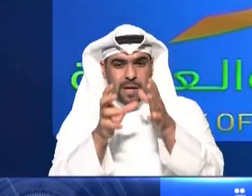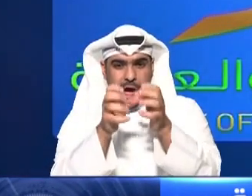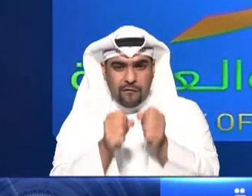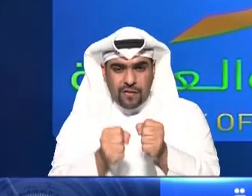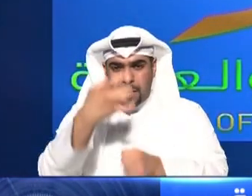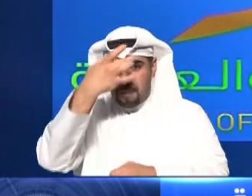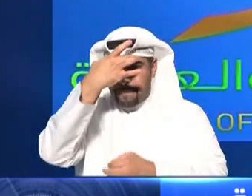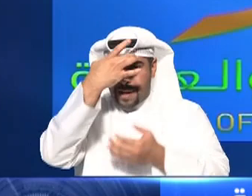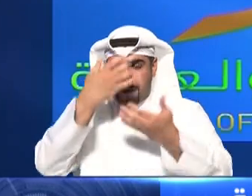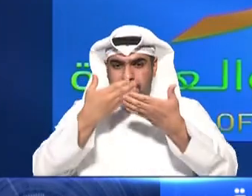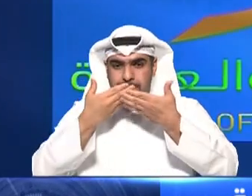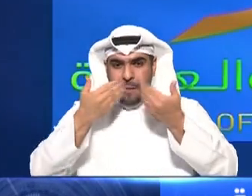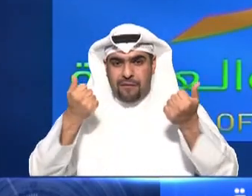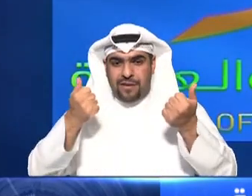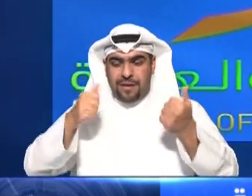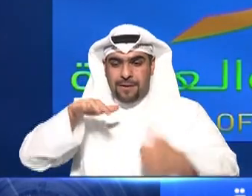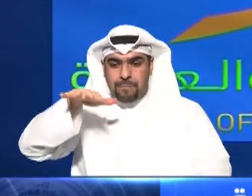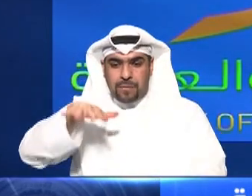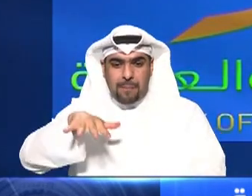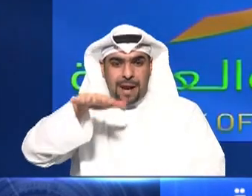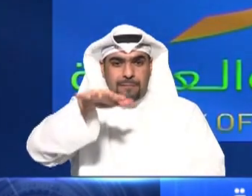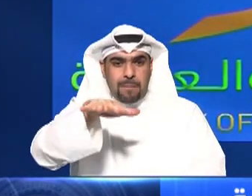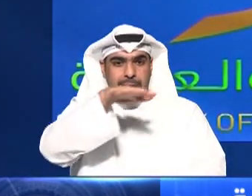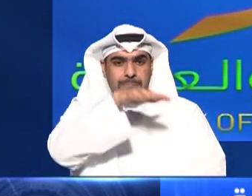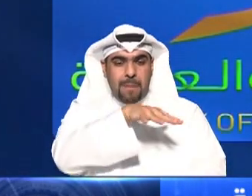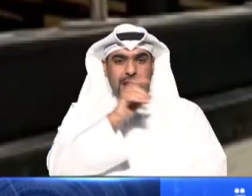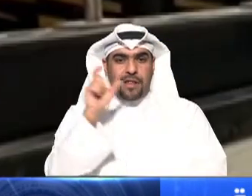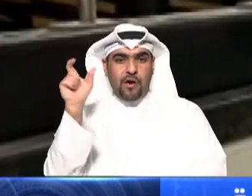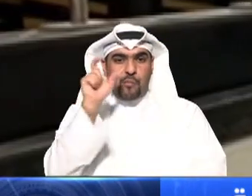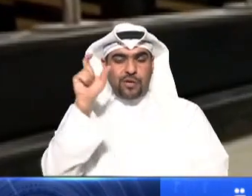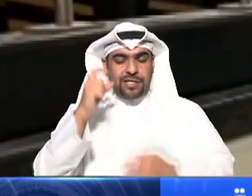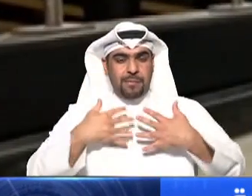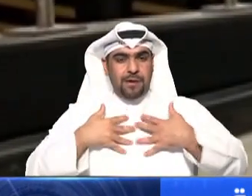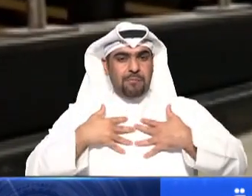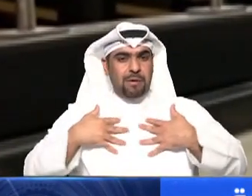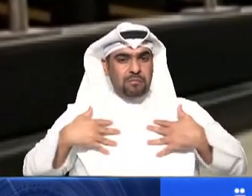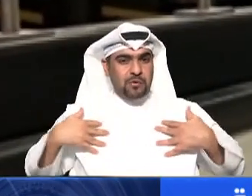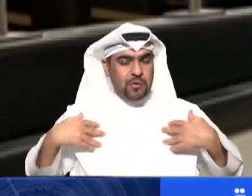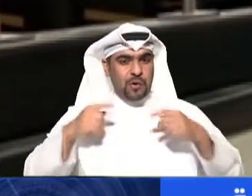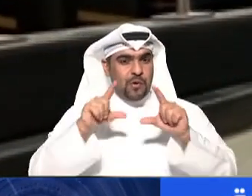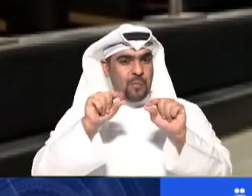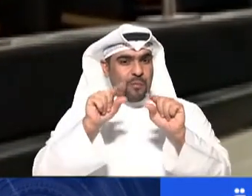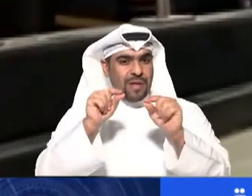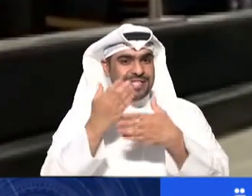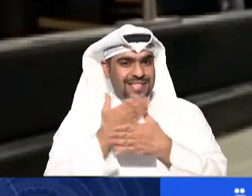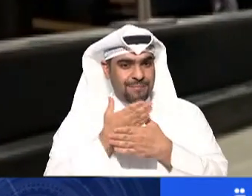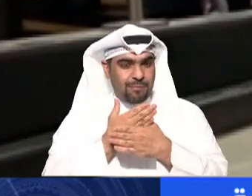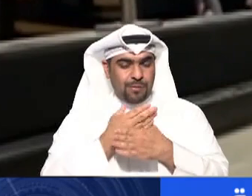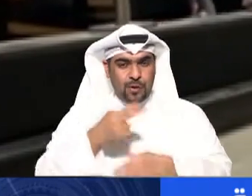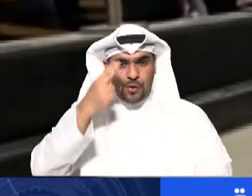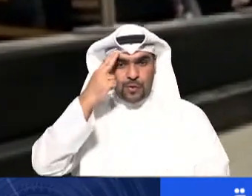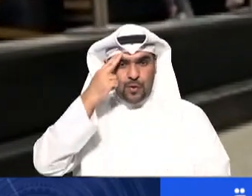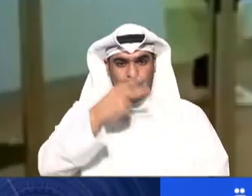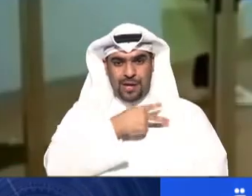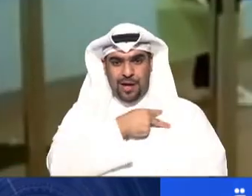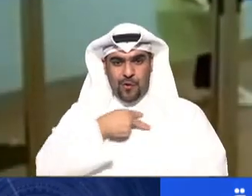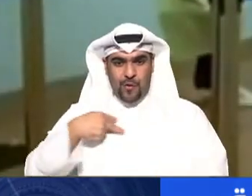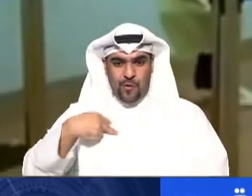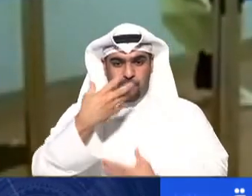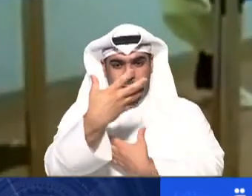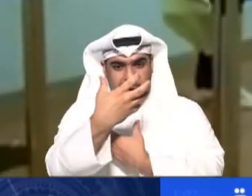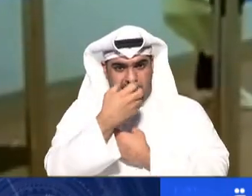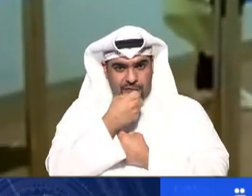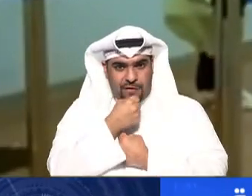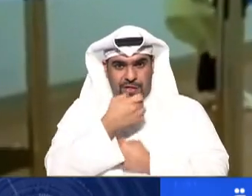كاملا من المسلمين في عموم الدول الإسلامية. وصل حجاج بيت الله الحرام إلى مكة المكرمة